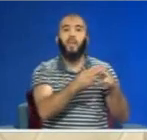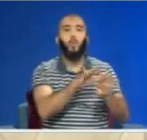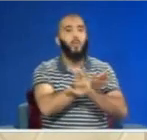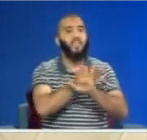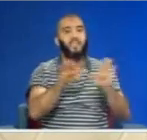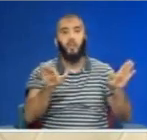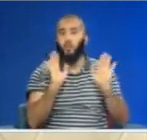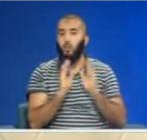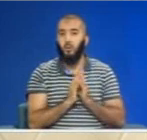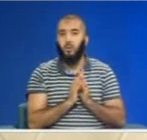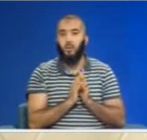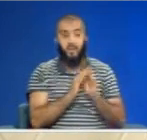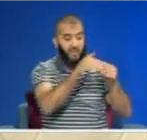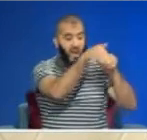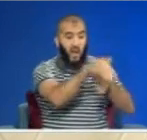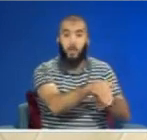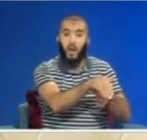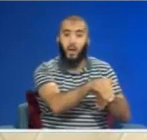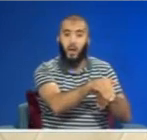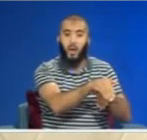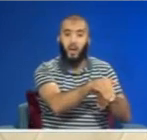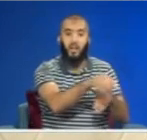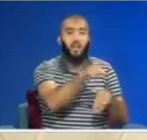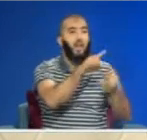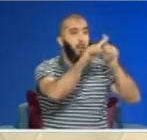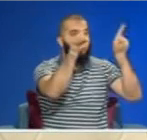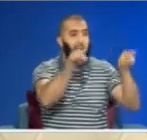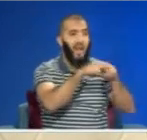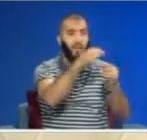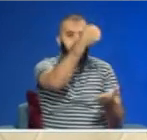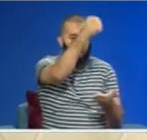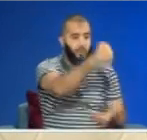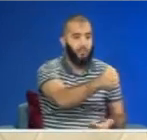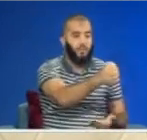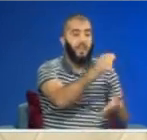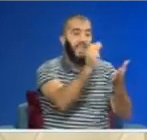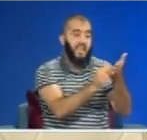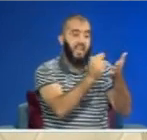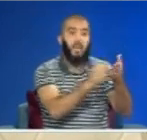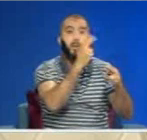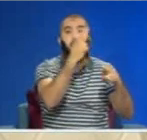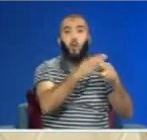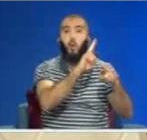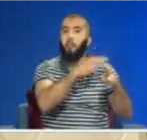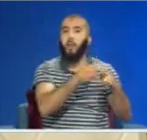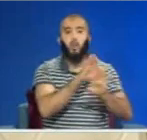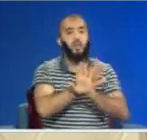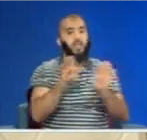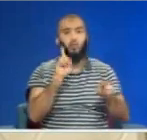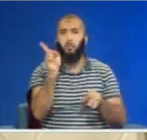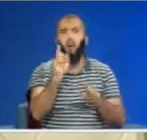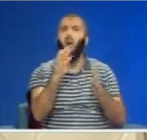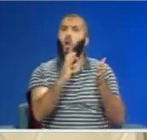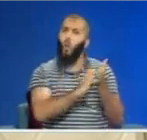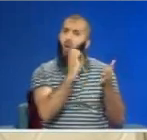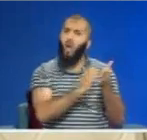شيء، نكتب فقط الاسم إذا اسم المدفون في هذا القبر، هذا والله أعلم. هذا هو. نعم.